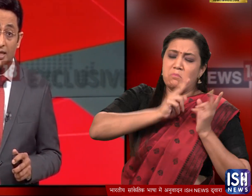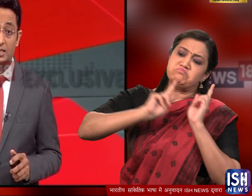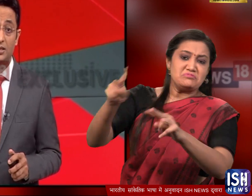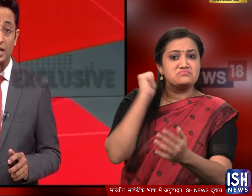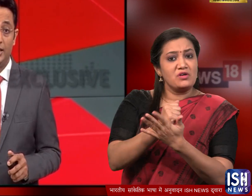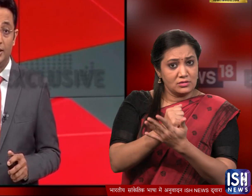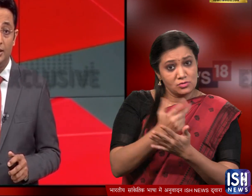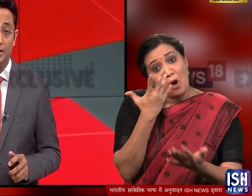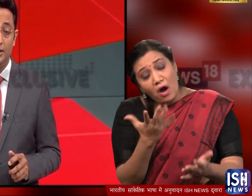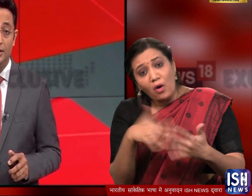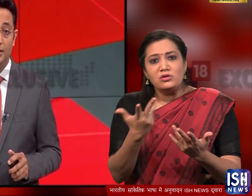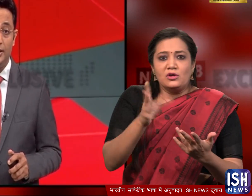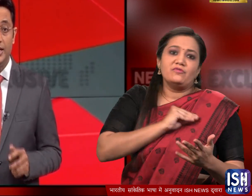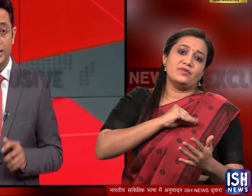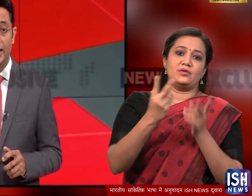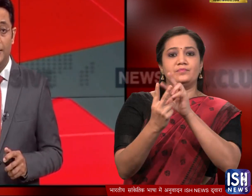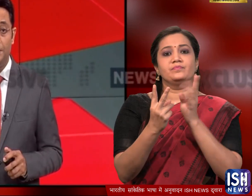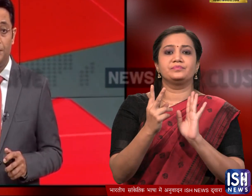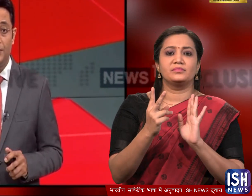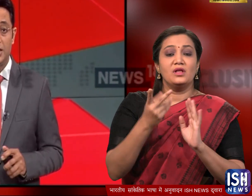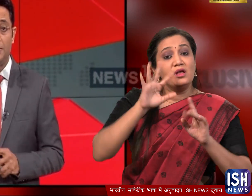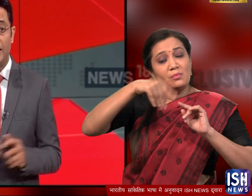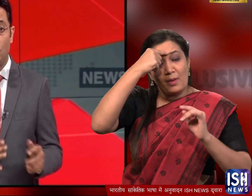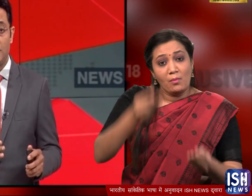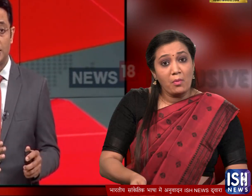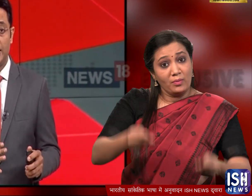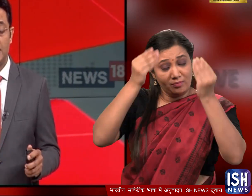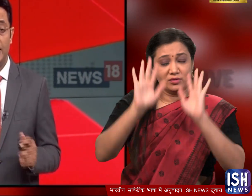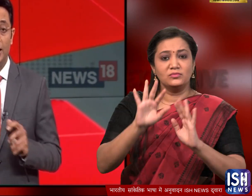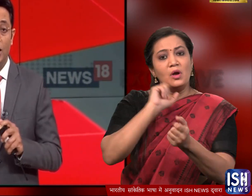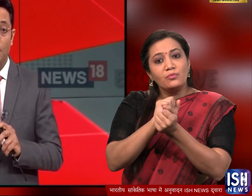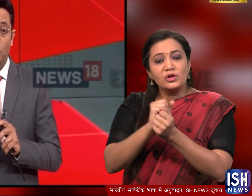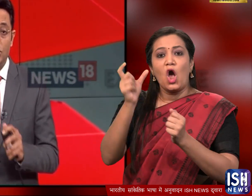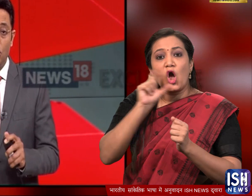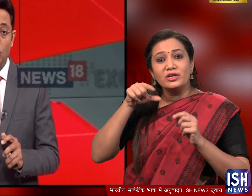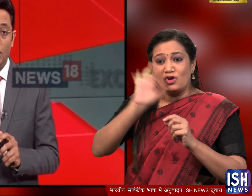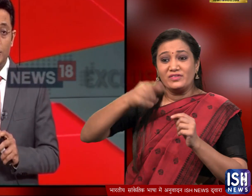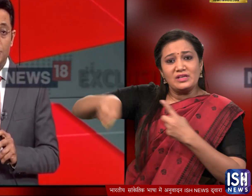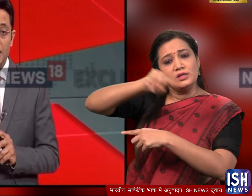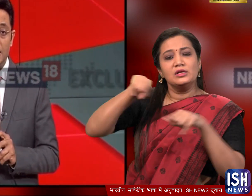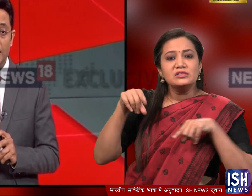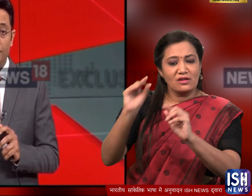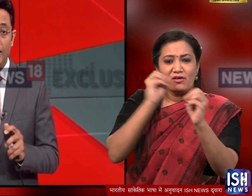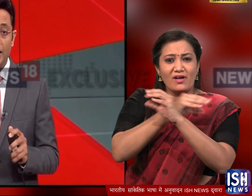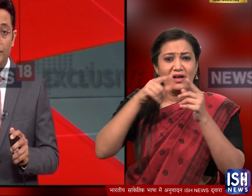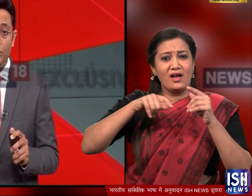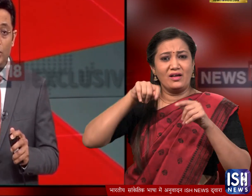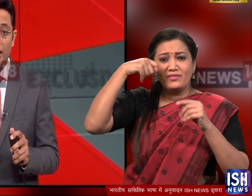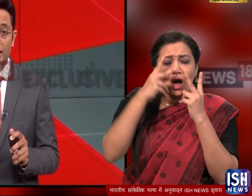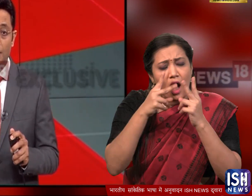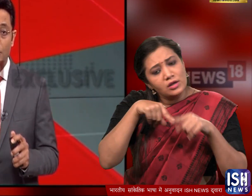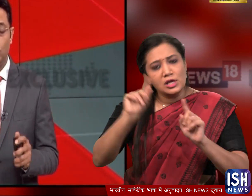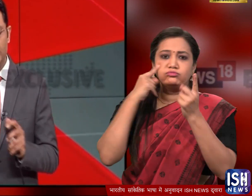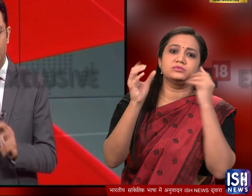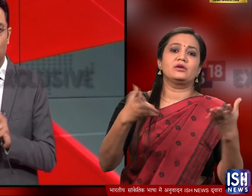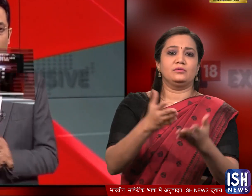बदला लेने की जिद ठान ले या डर जाए। इससे बवाल और बढ़ सकता है। इसलिए पुलिस और कॉलेज प्रशासन ने वायरल वीडियो के